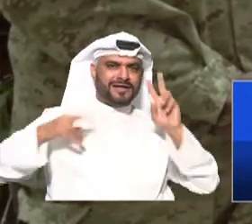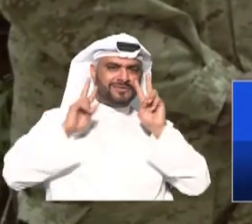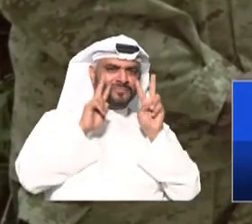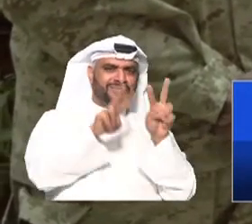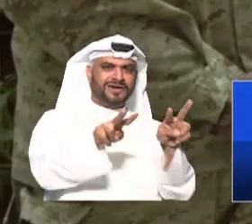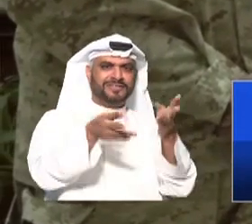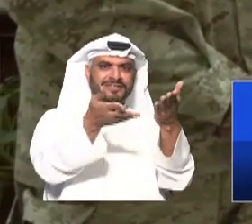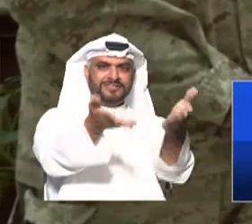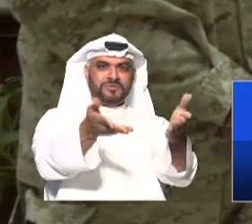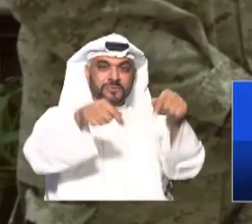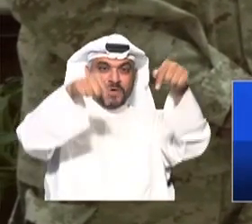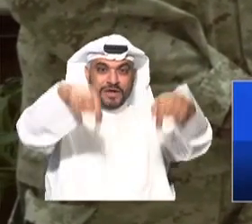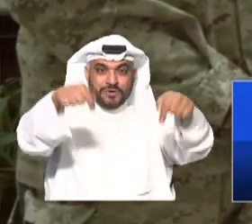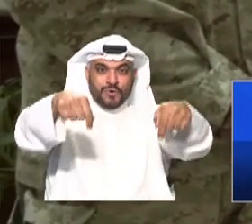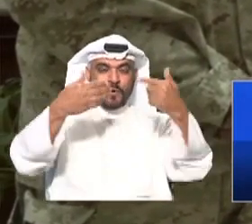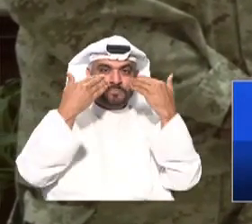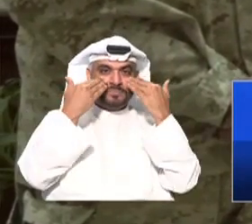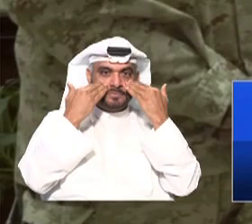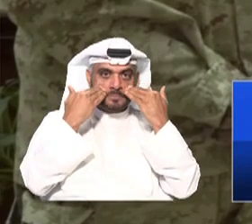باللي شفته